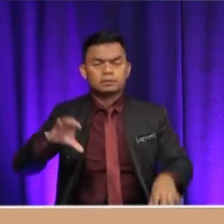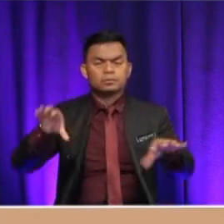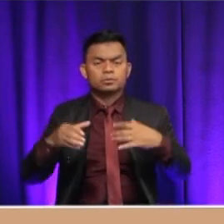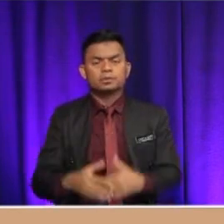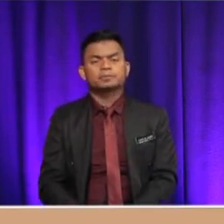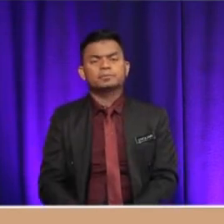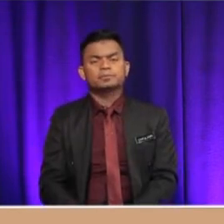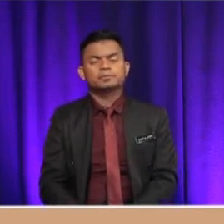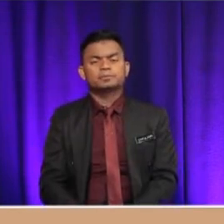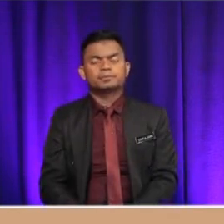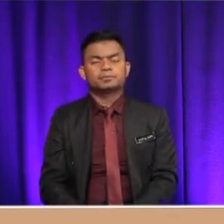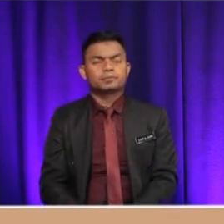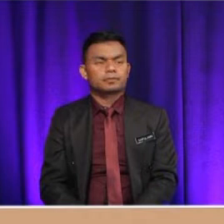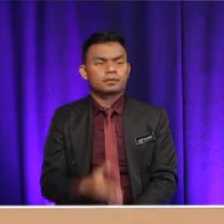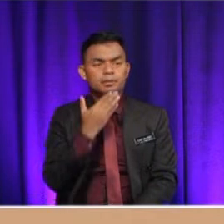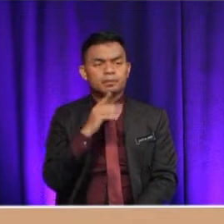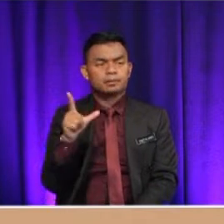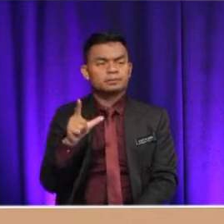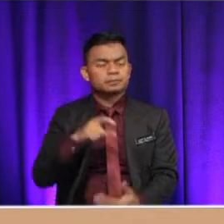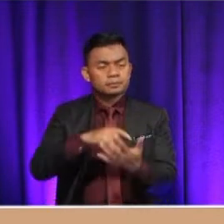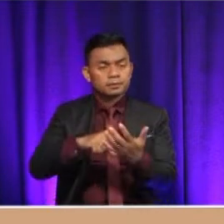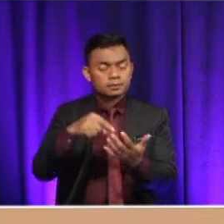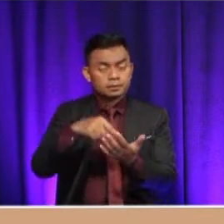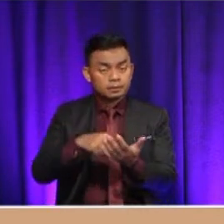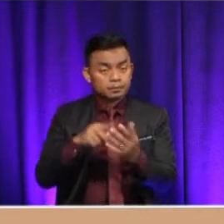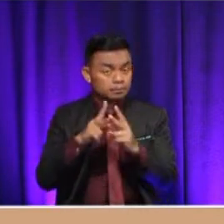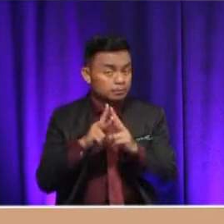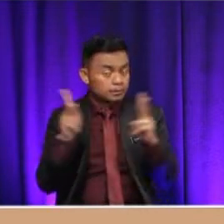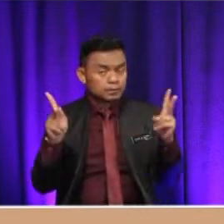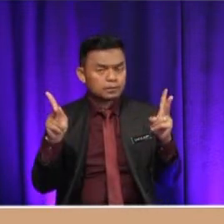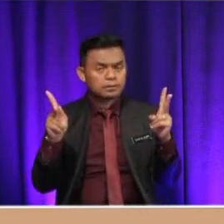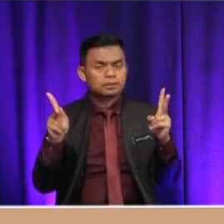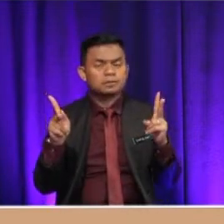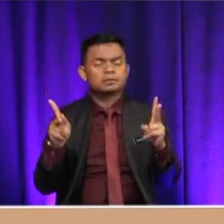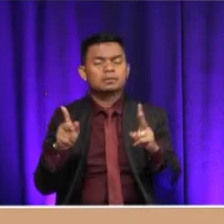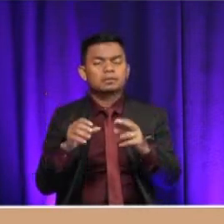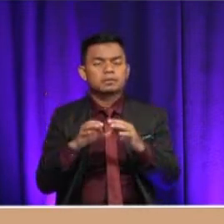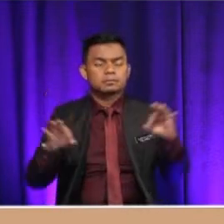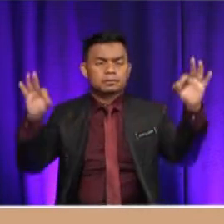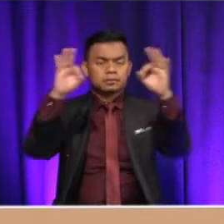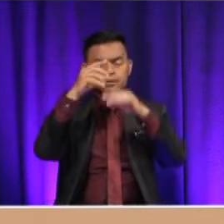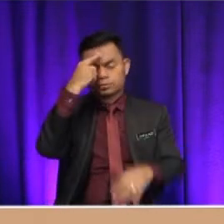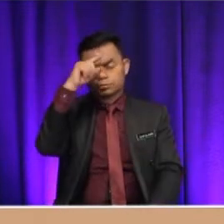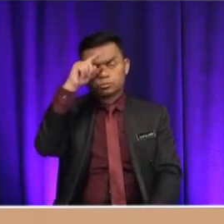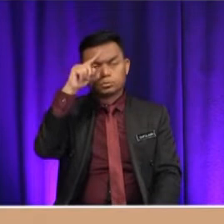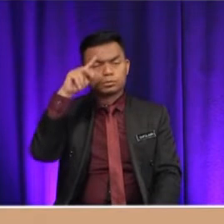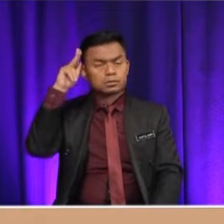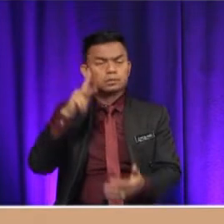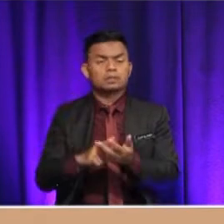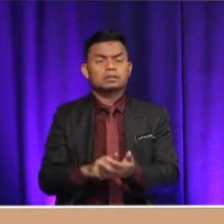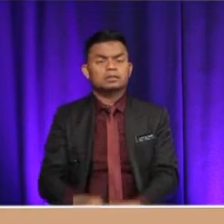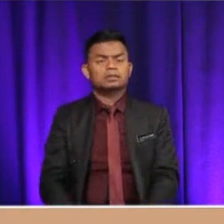bina. Okey, lukisan ini penting bagi mengenal pasti kedudukan alat pemasangan. Dia nak kenal